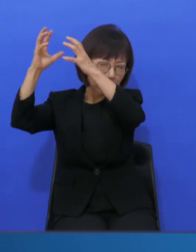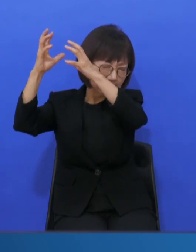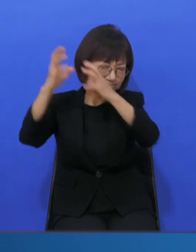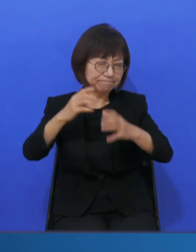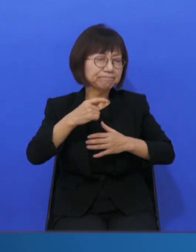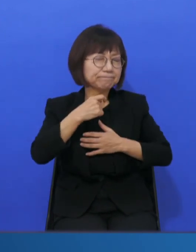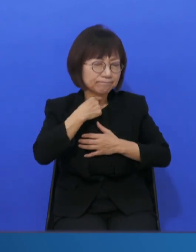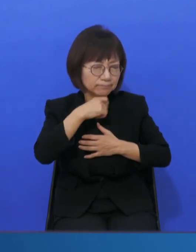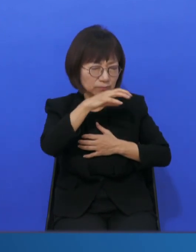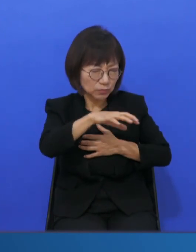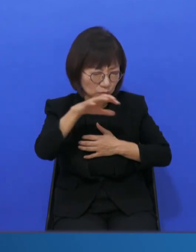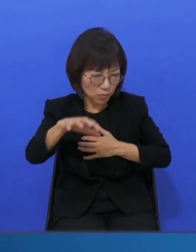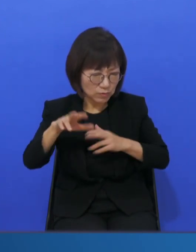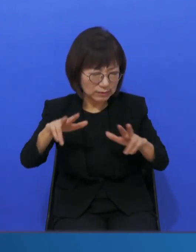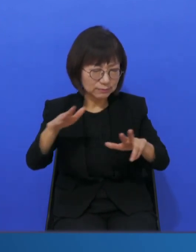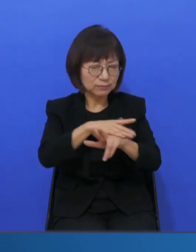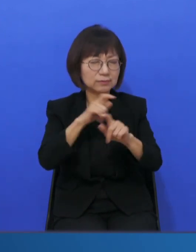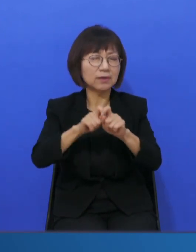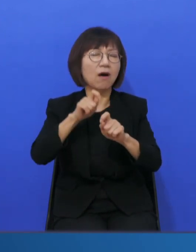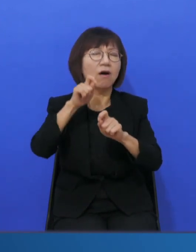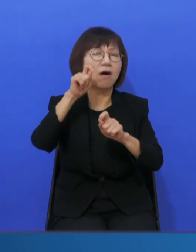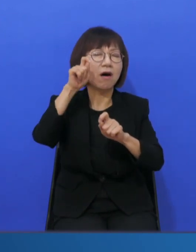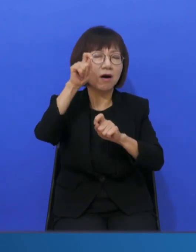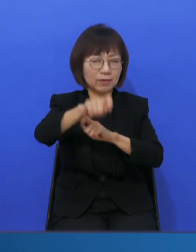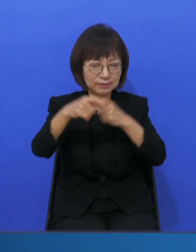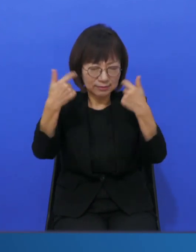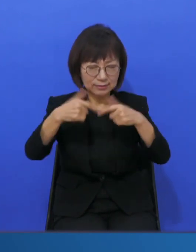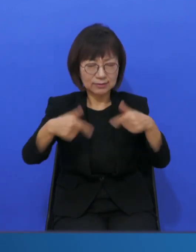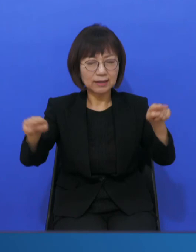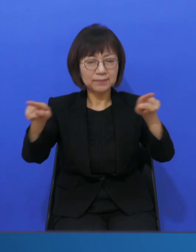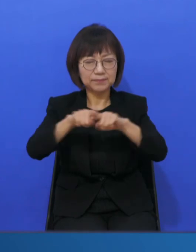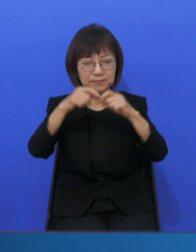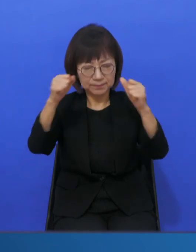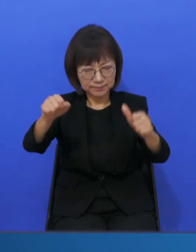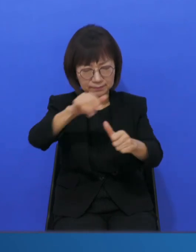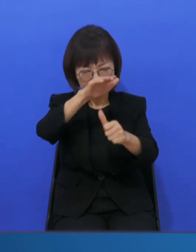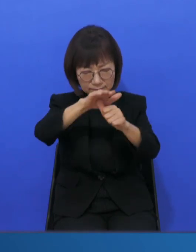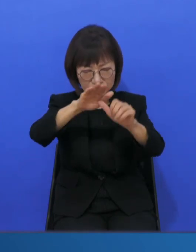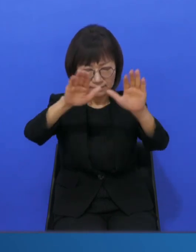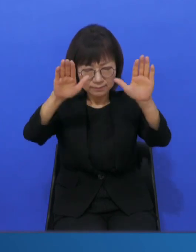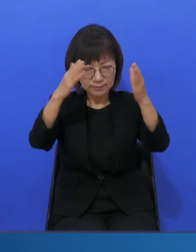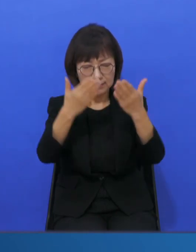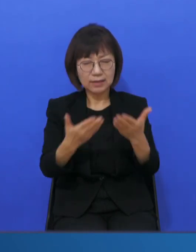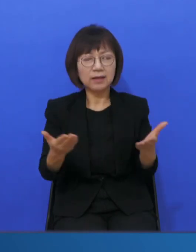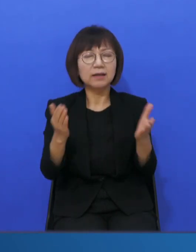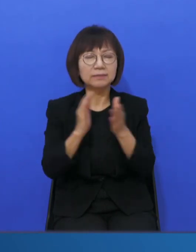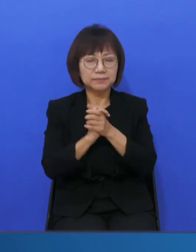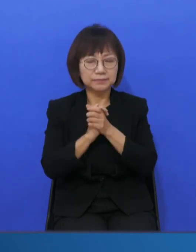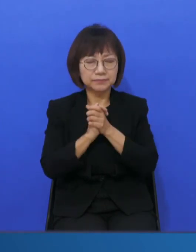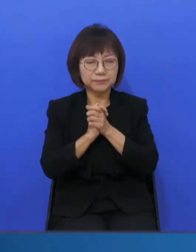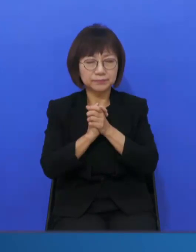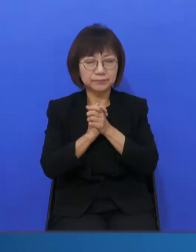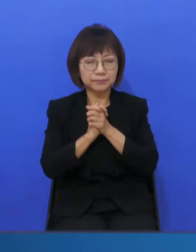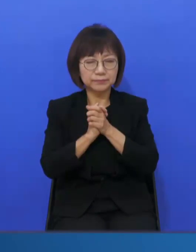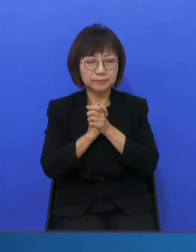지금부터 May 영원까지 you be with them both now 항상 함께 계실지어다. and always and 아멘. forevermore. Amen.